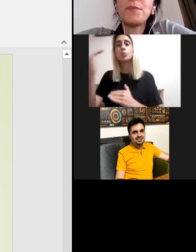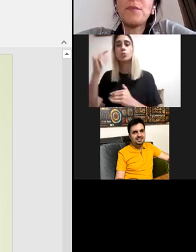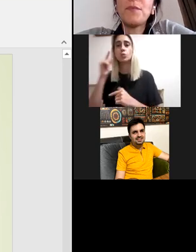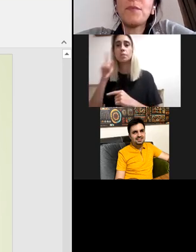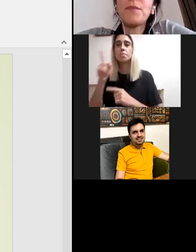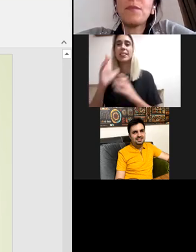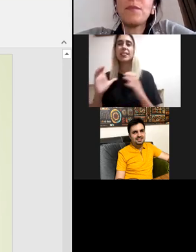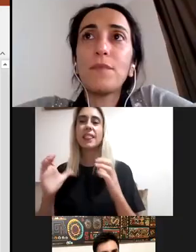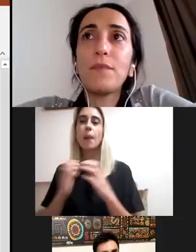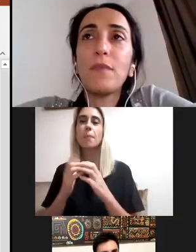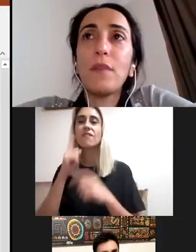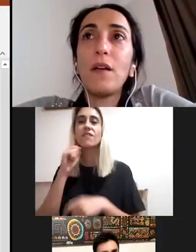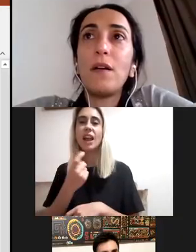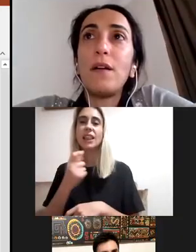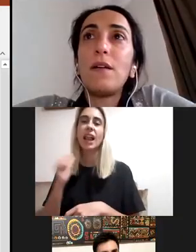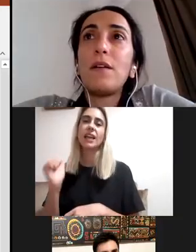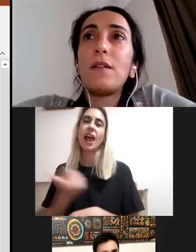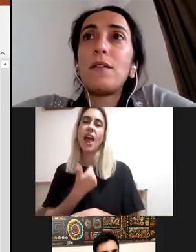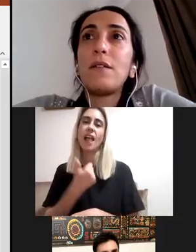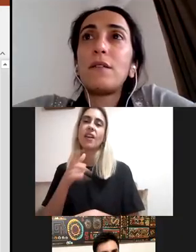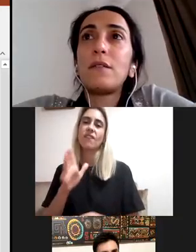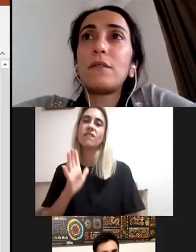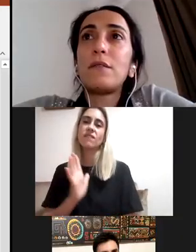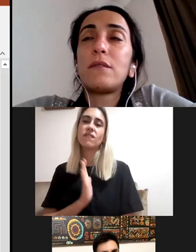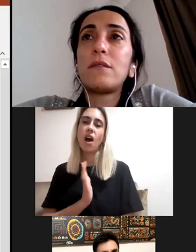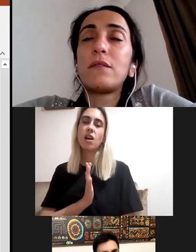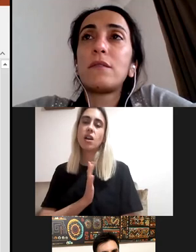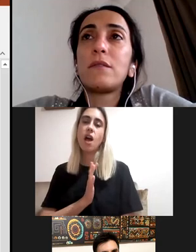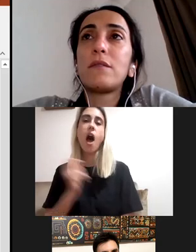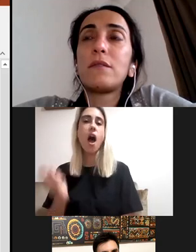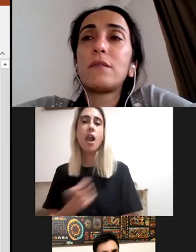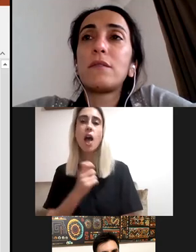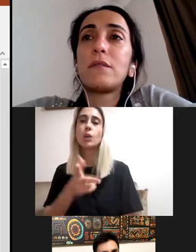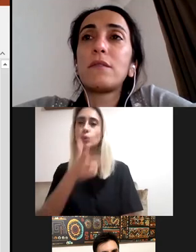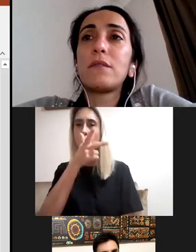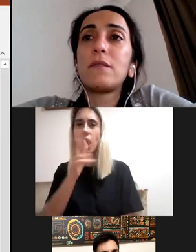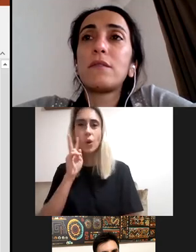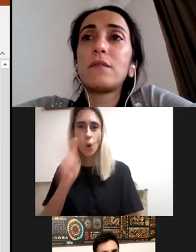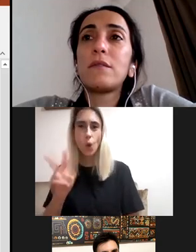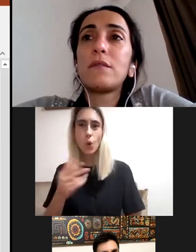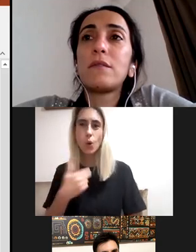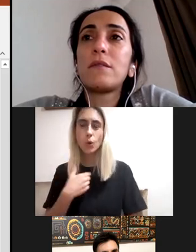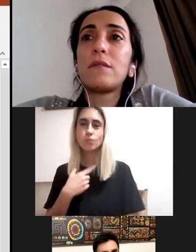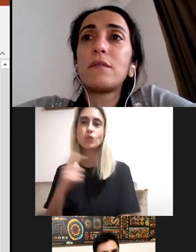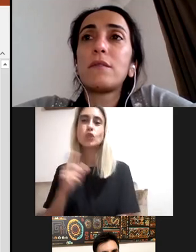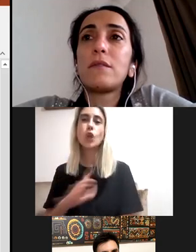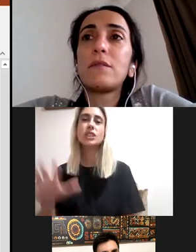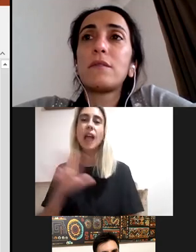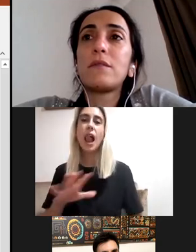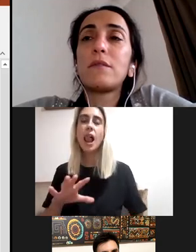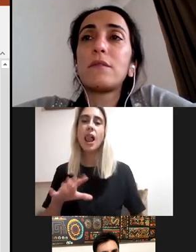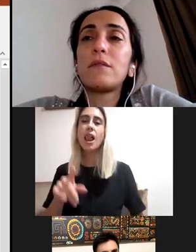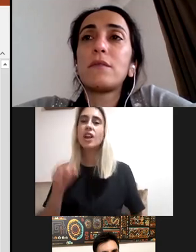takım farkındalıklar gerekliliği var. Halen üzülerek görüyorum ki sosyal